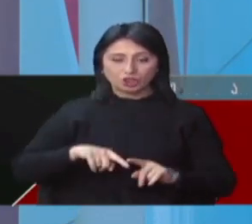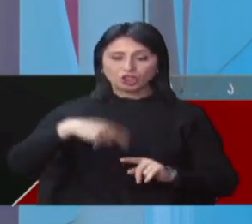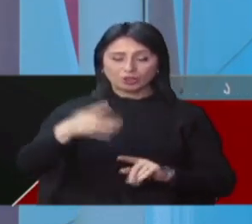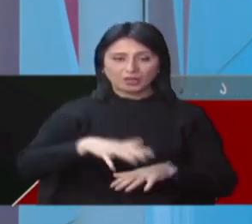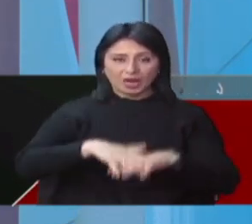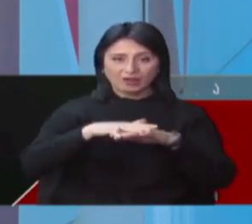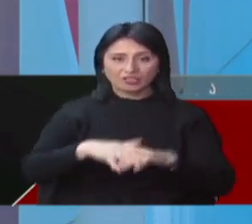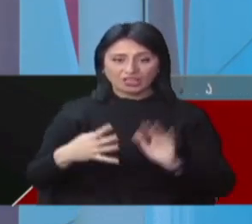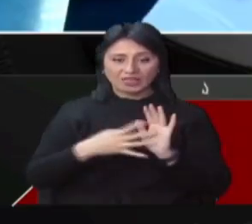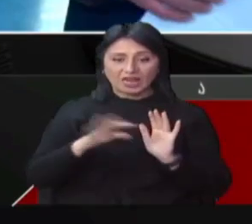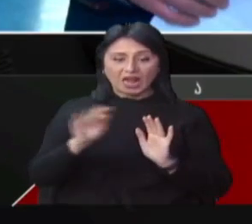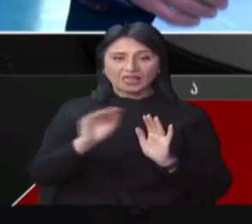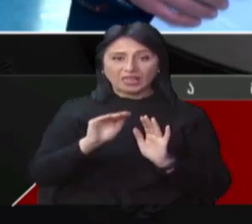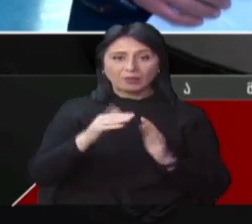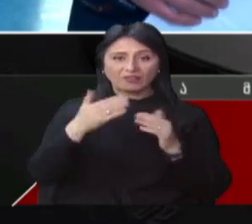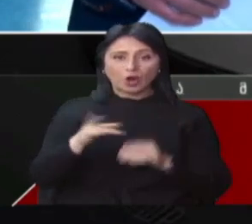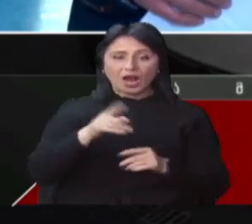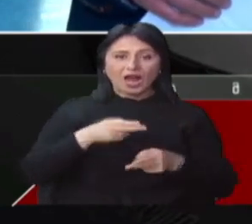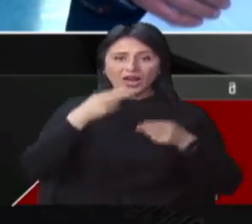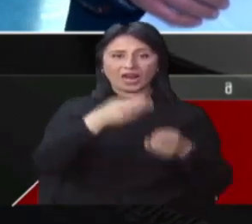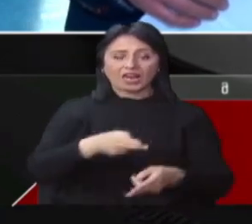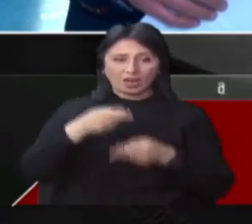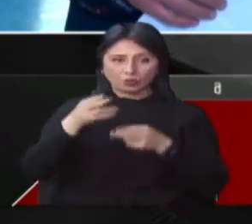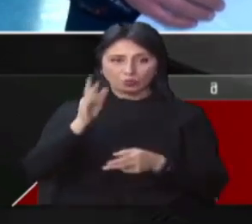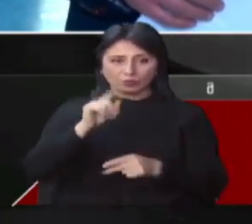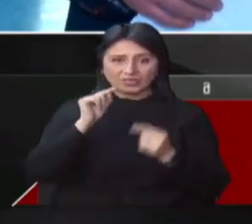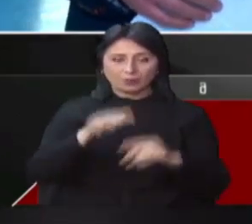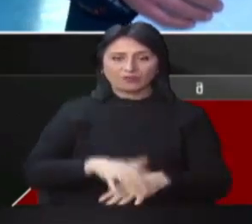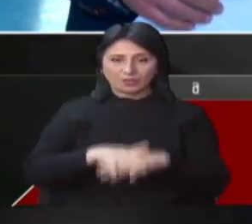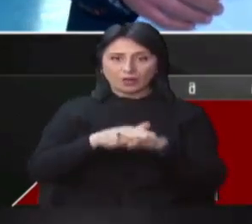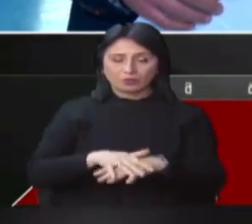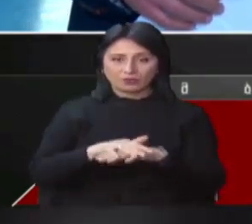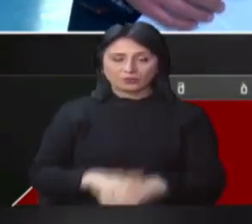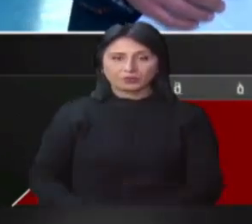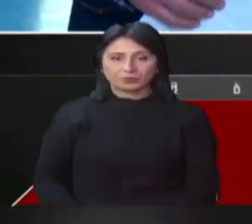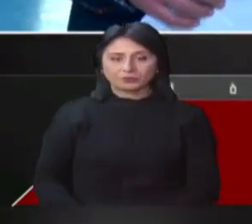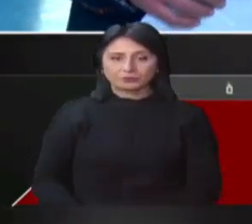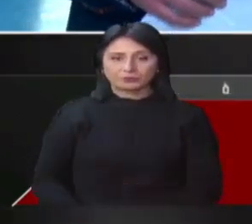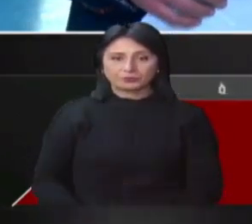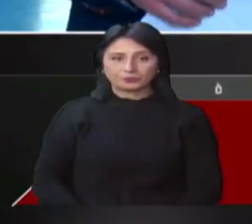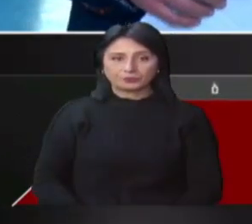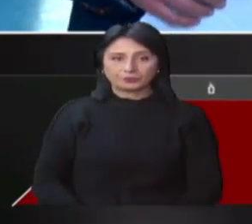შემდეგი აქცია, უკვე 9 თებერვლიდან კი რეგიონებში გეგმავენ ისინი საპროტესტო გამოსვლებს.